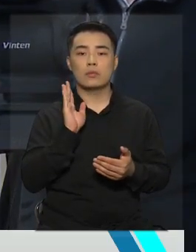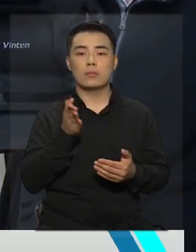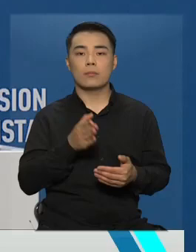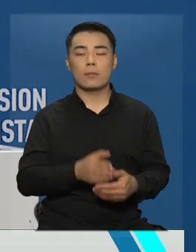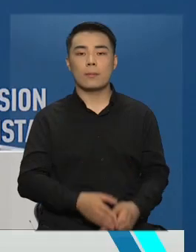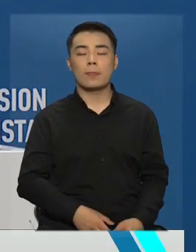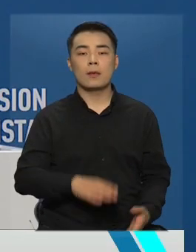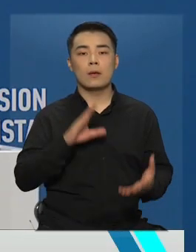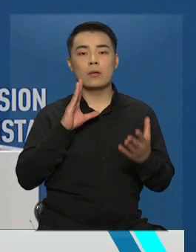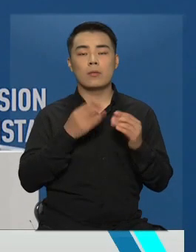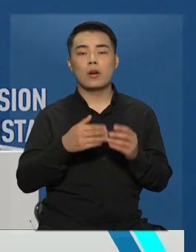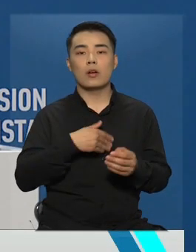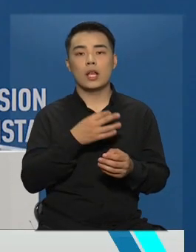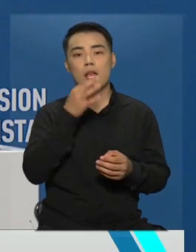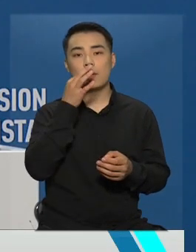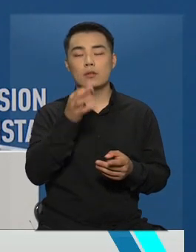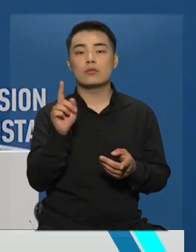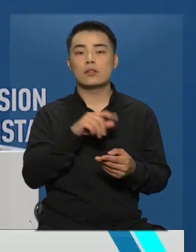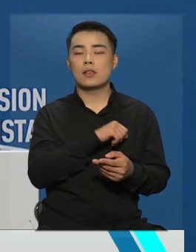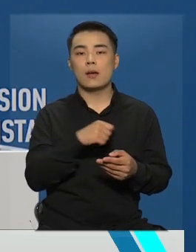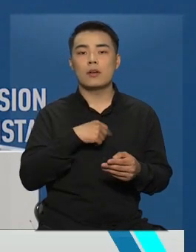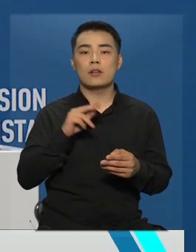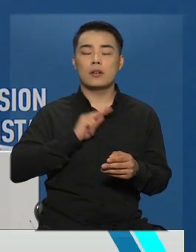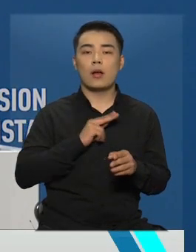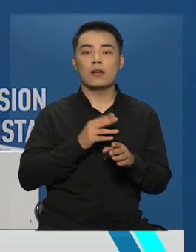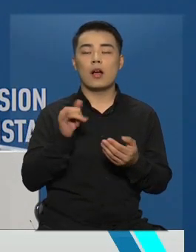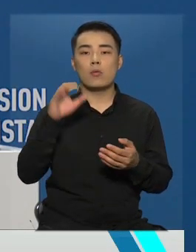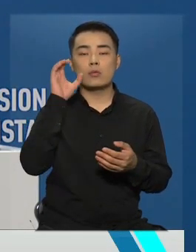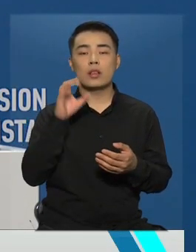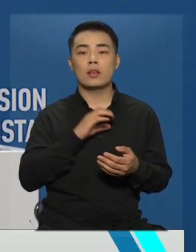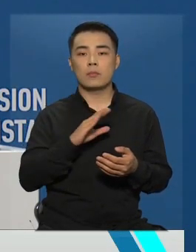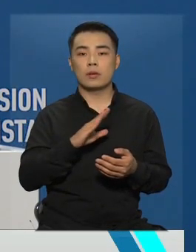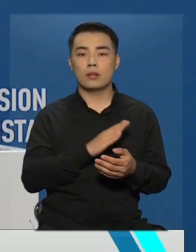хочу отметить также вот то что мы услышали